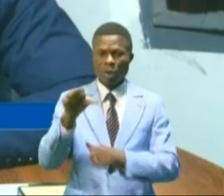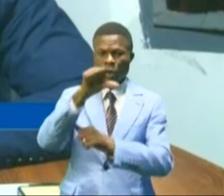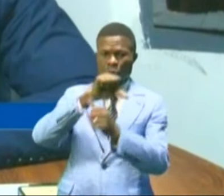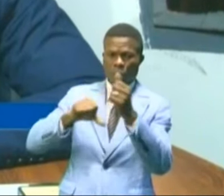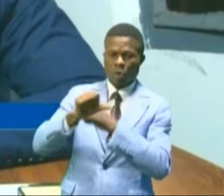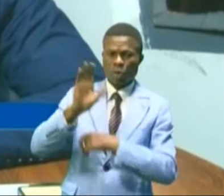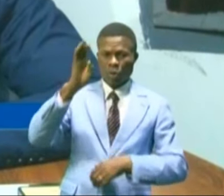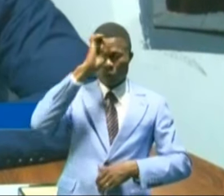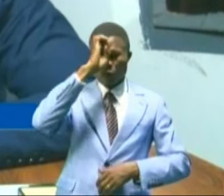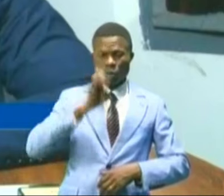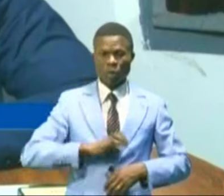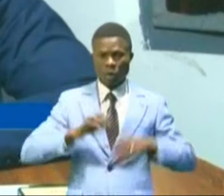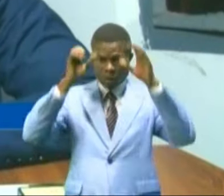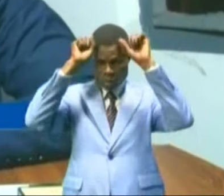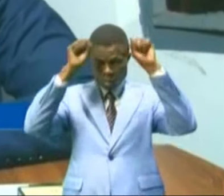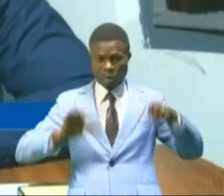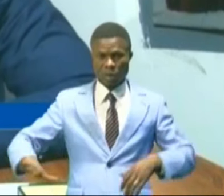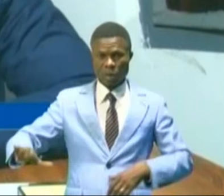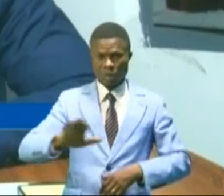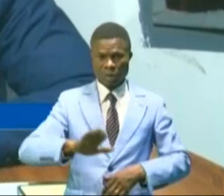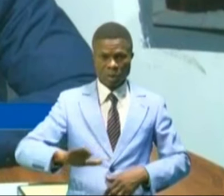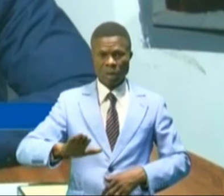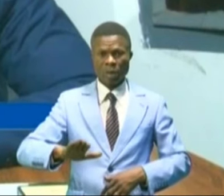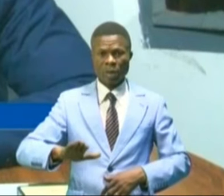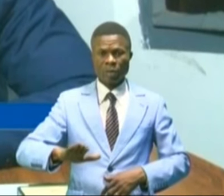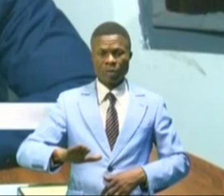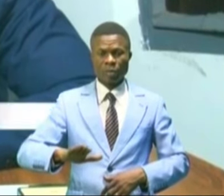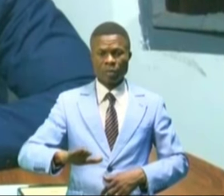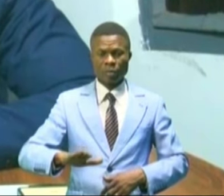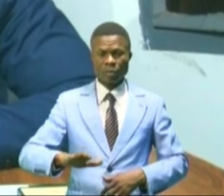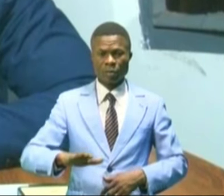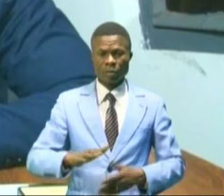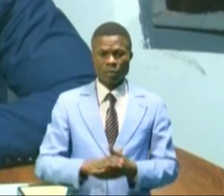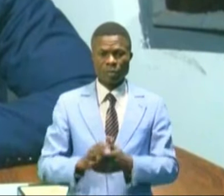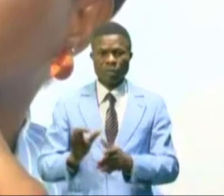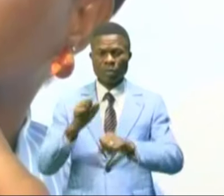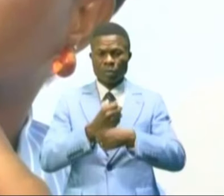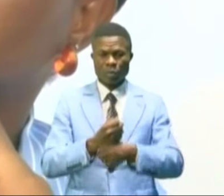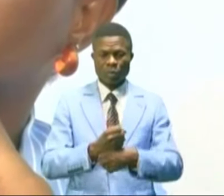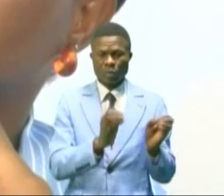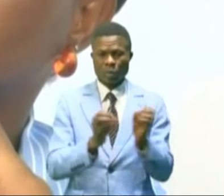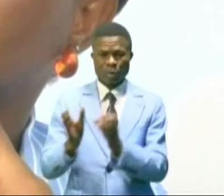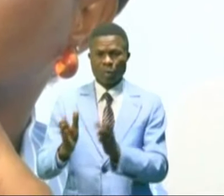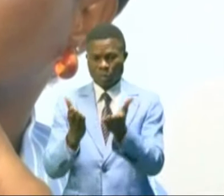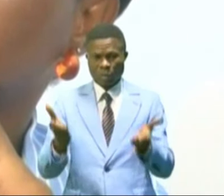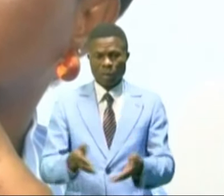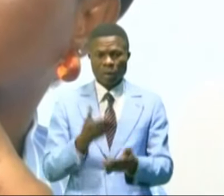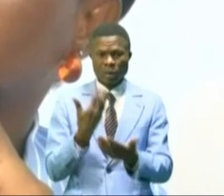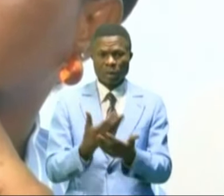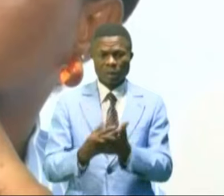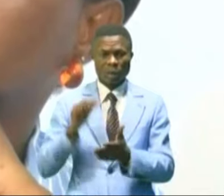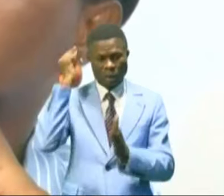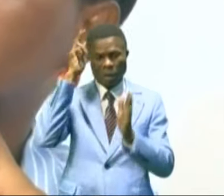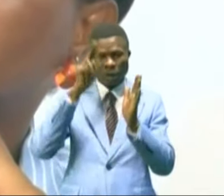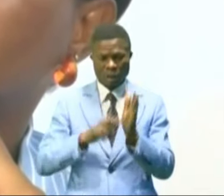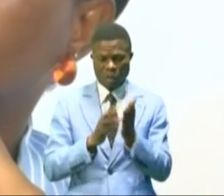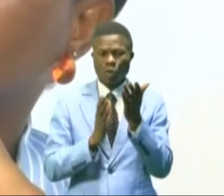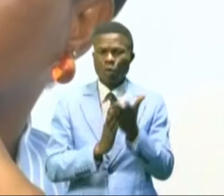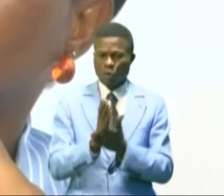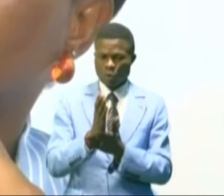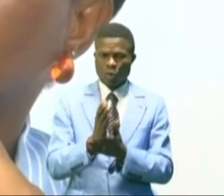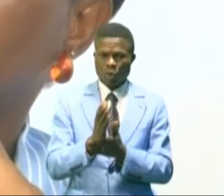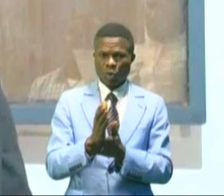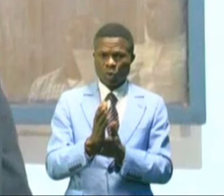Excellence, Monsieur le Président de la République, pour la mise en place rapide d'un gouvernement résilient